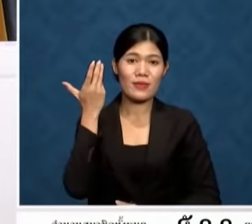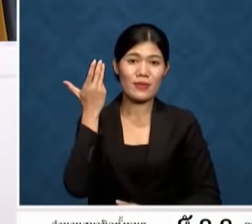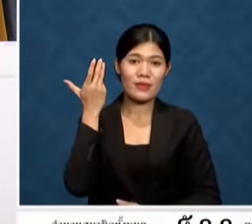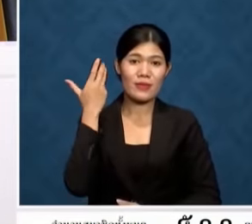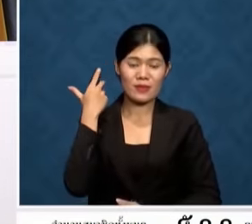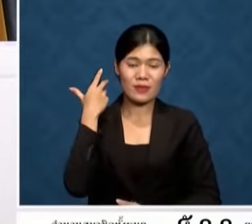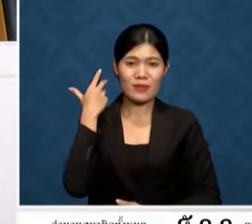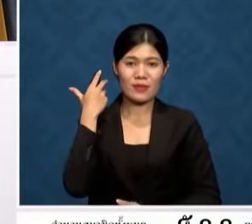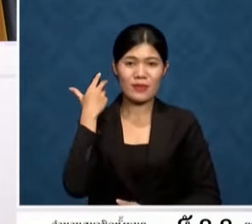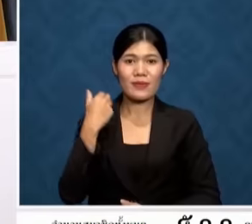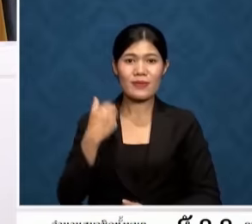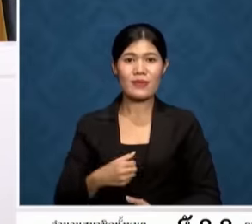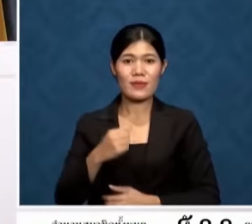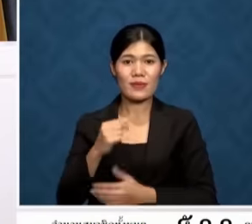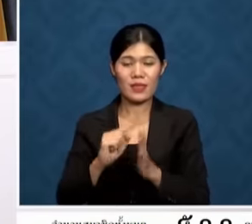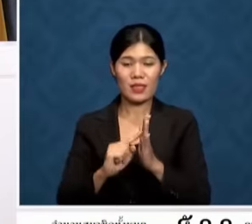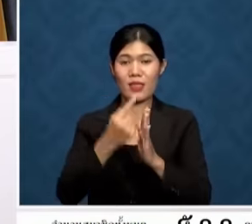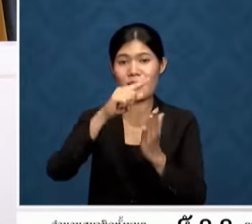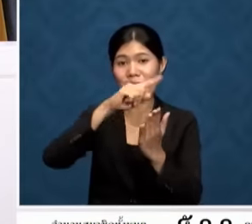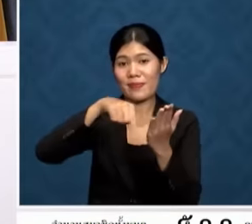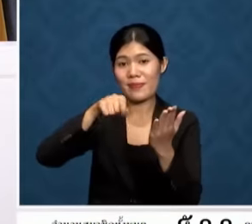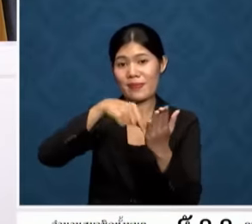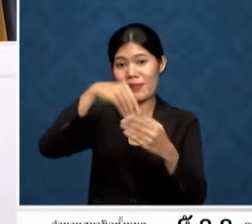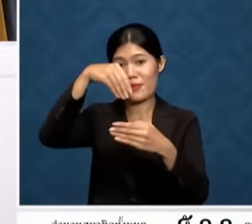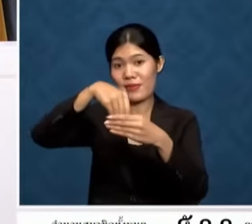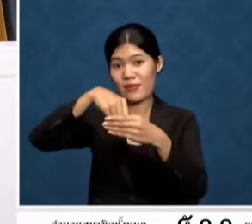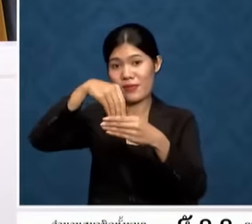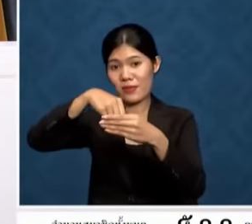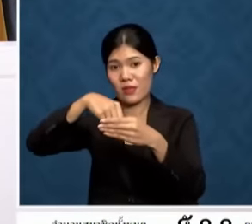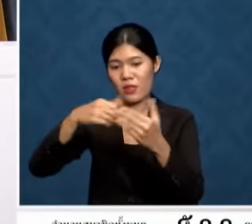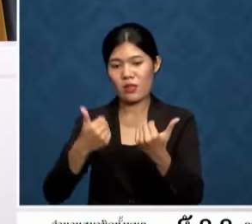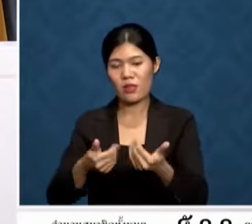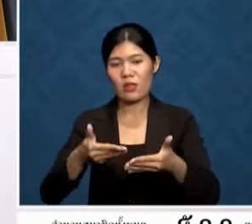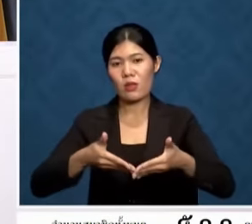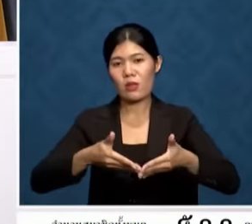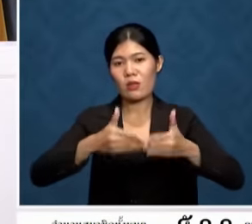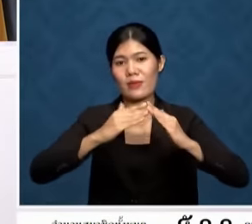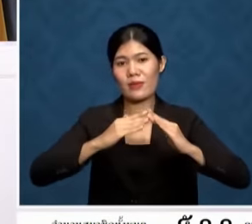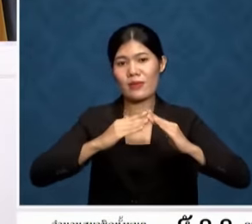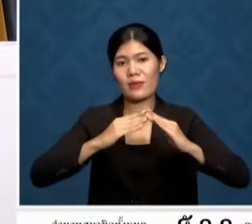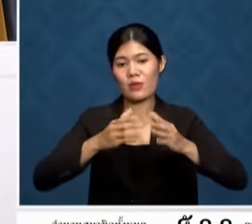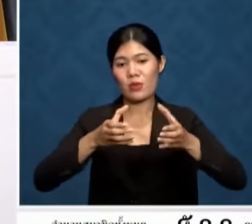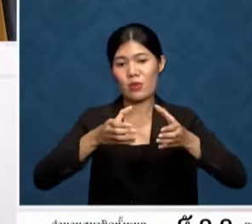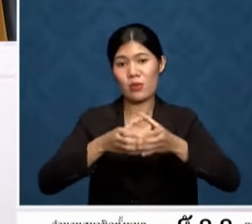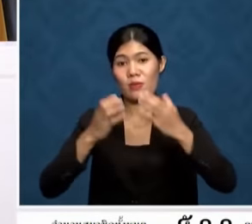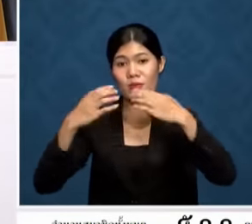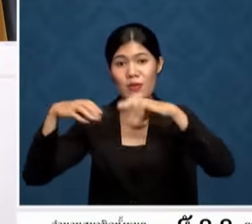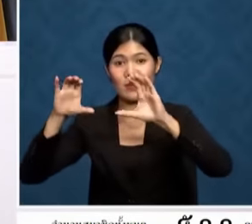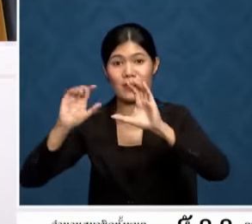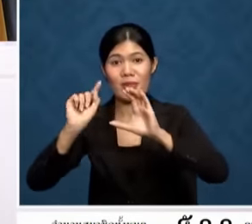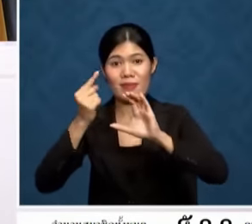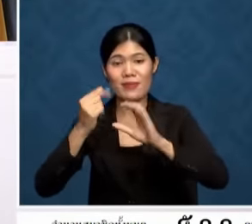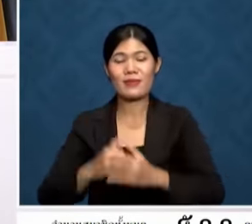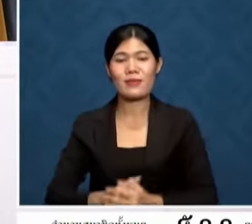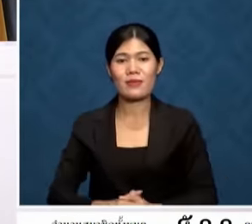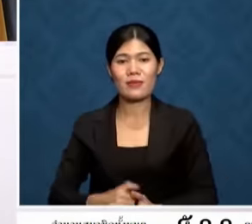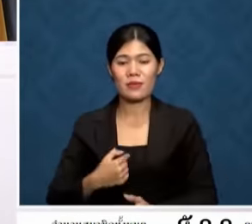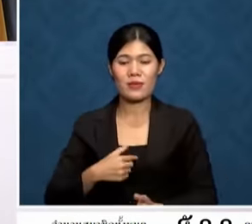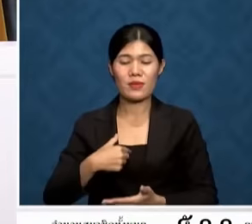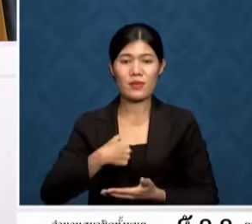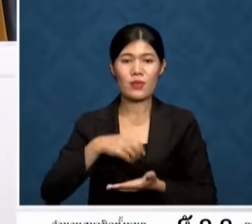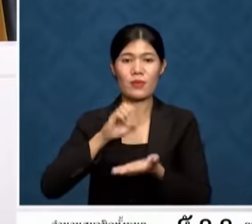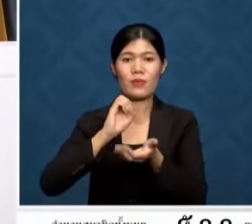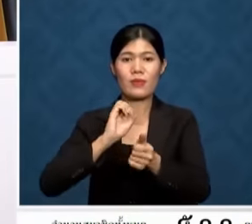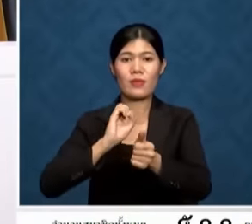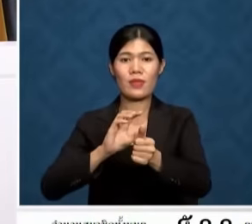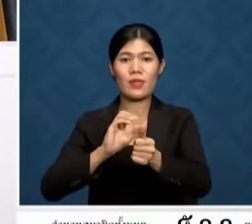แต่ตอนเลือกตั้งจนกระทั่งการตั้งรัฐบาลใหม่ๆสิ่งที่เรานำเสนอมาโดยตลอดและสิ่ง